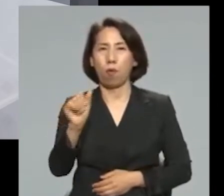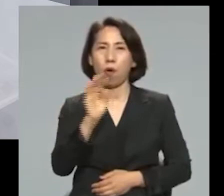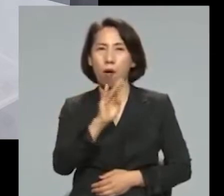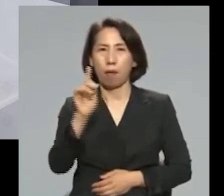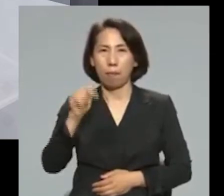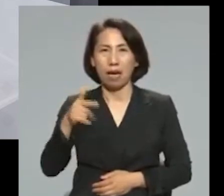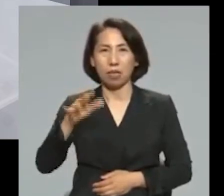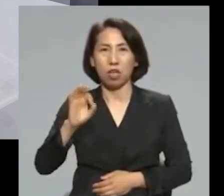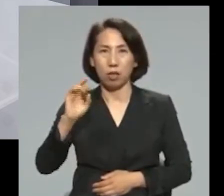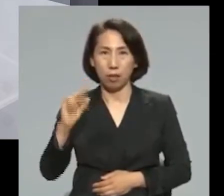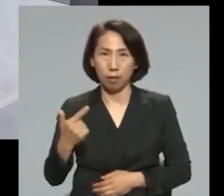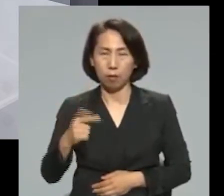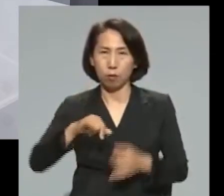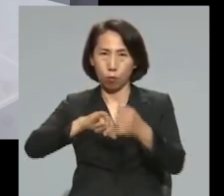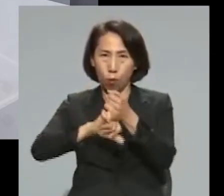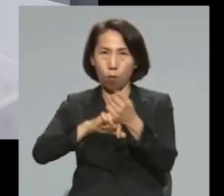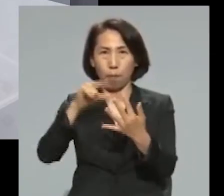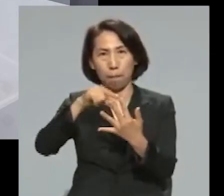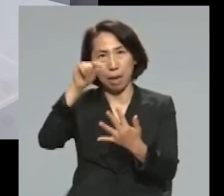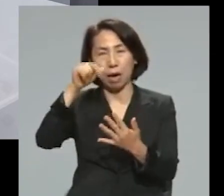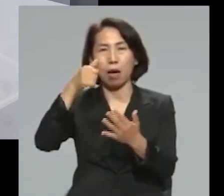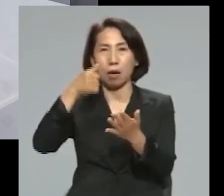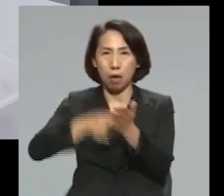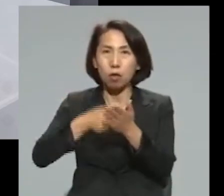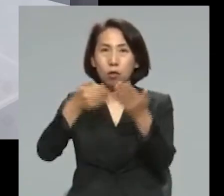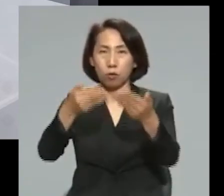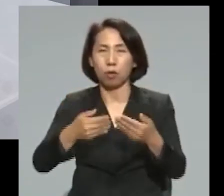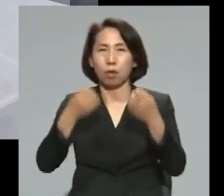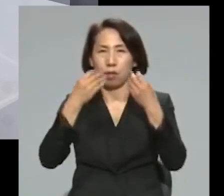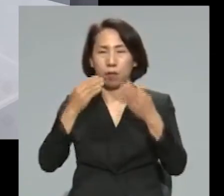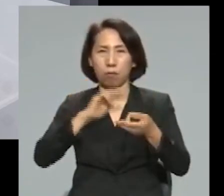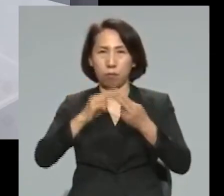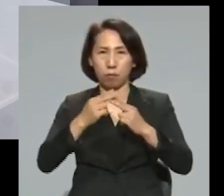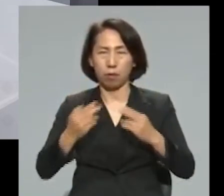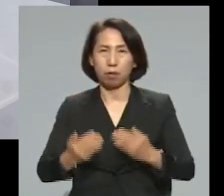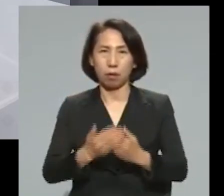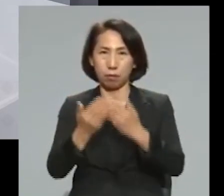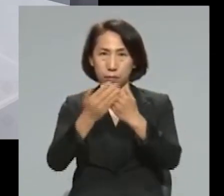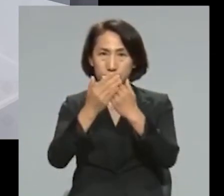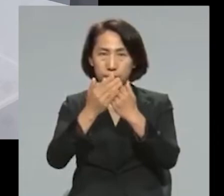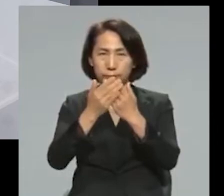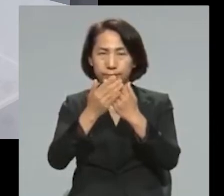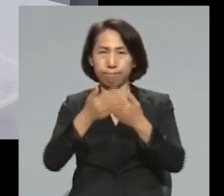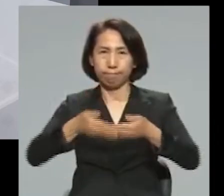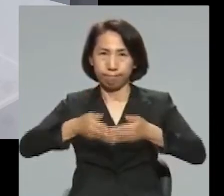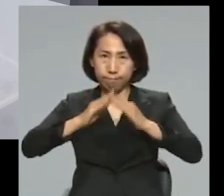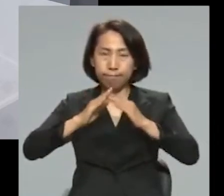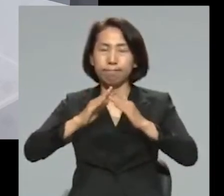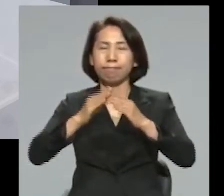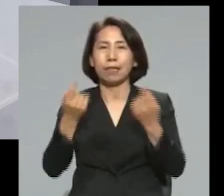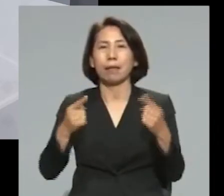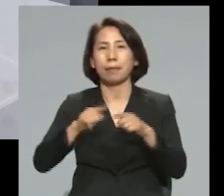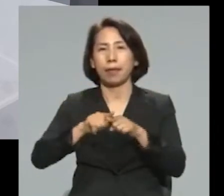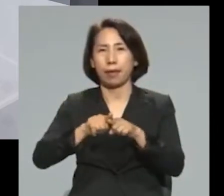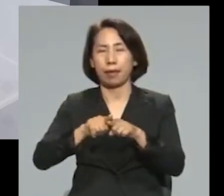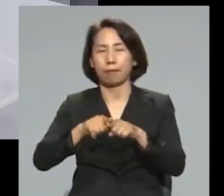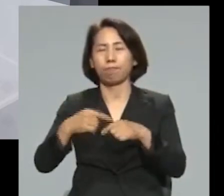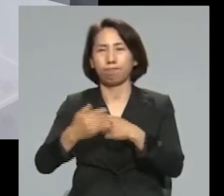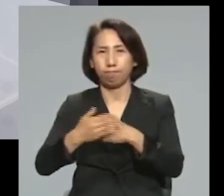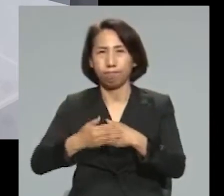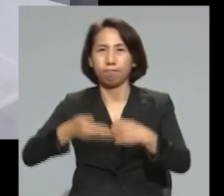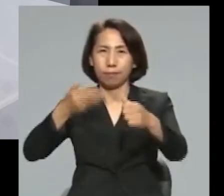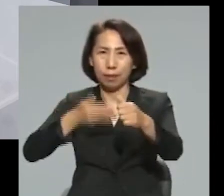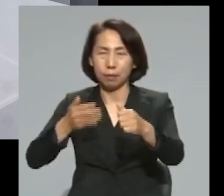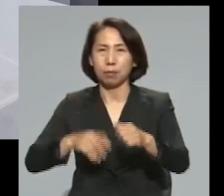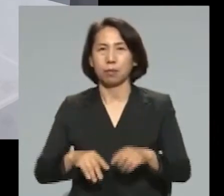박정현 꼭 선택하셔서 새로운 고령 건설에 함께 동참해 주시기를 바랍니다.